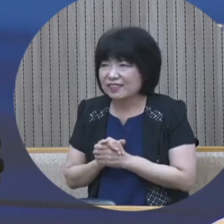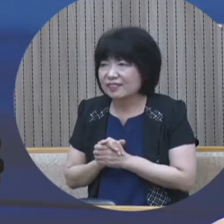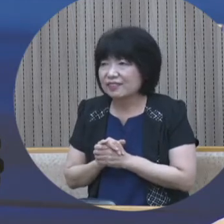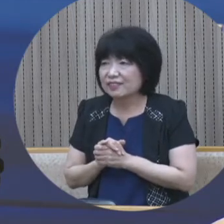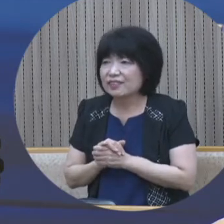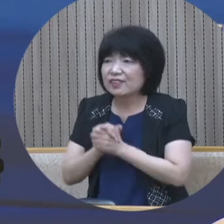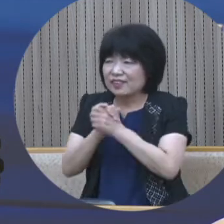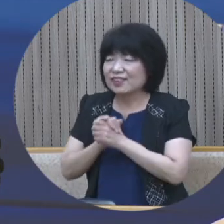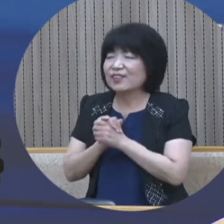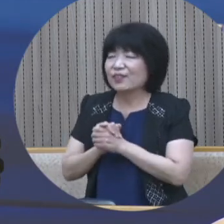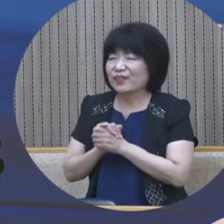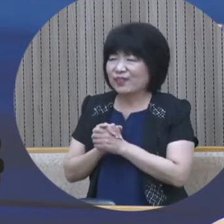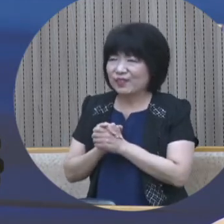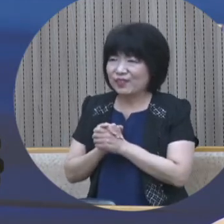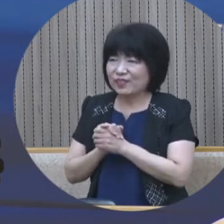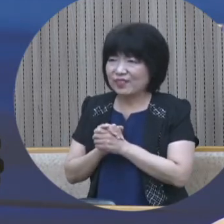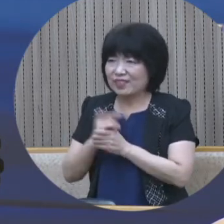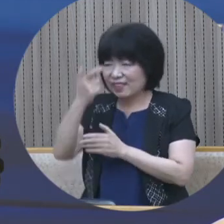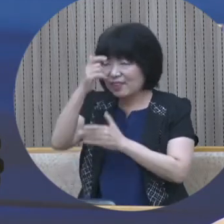기도하라는 거예요.